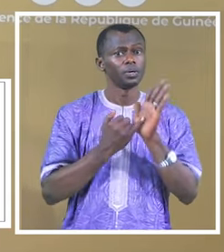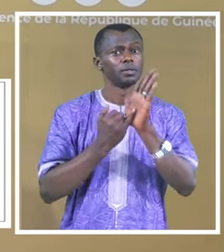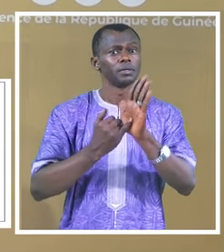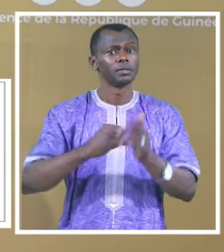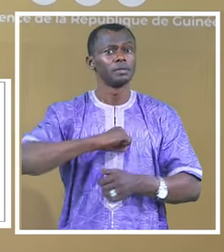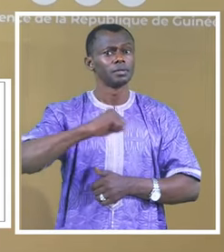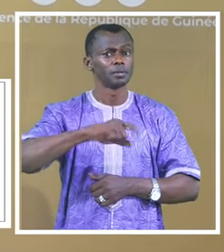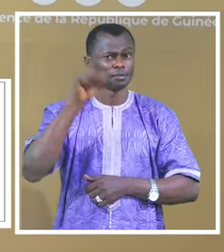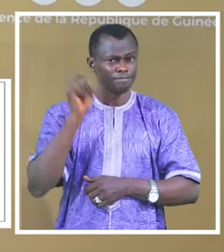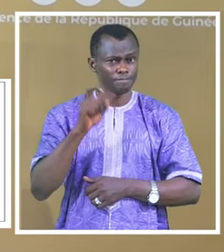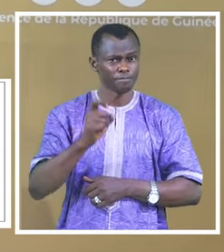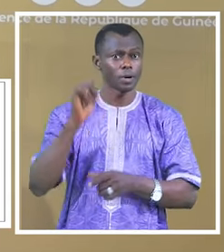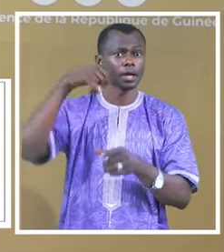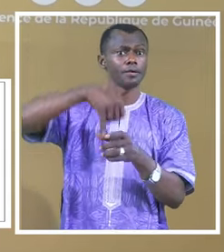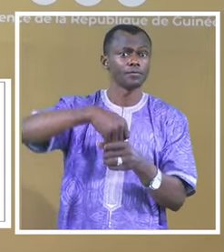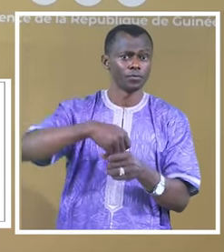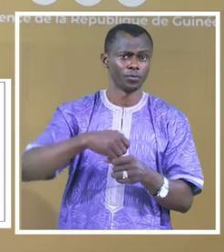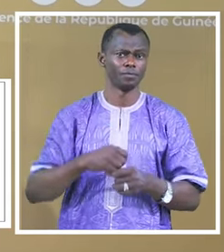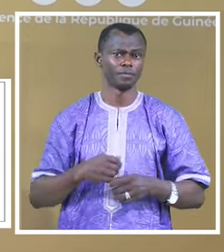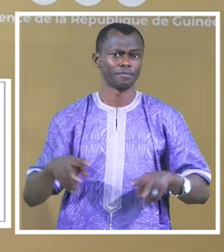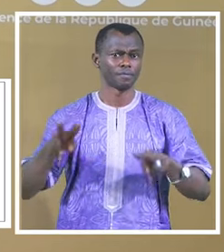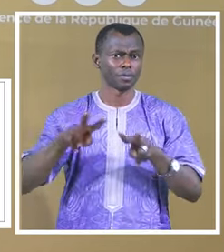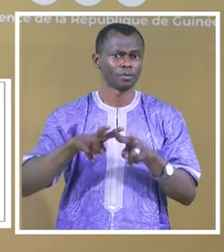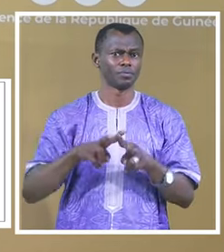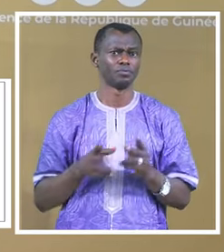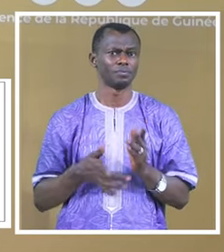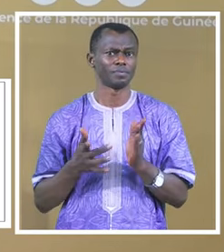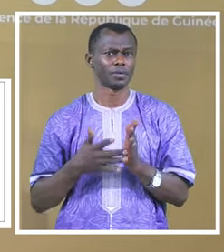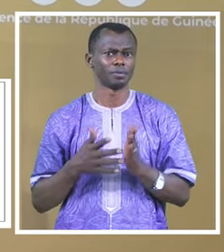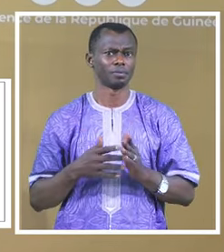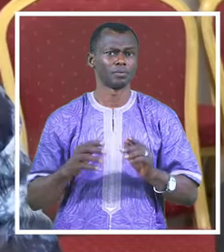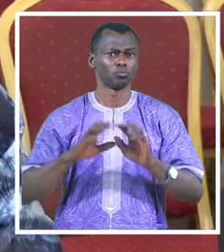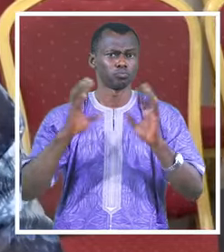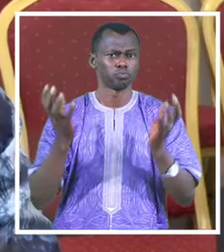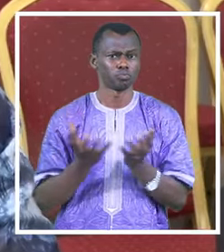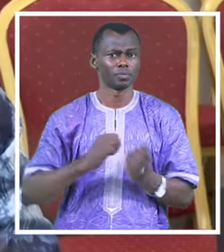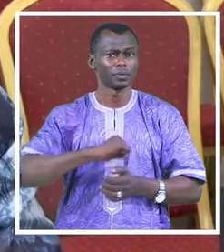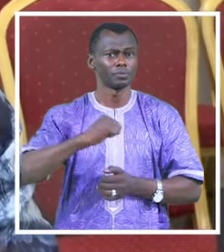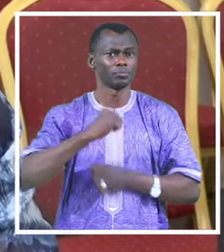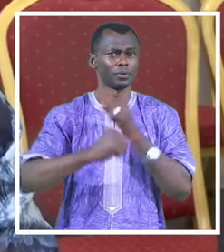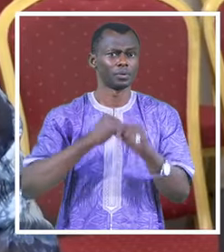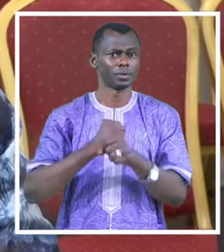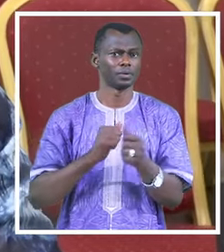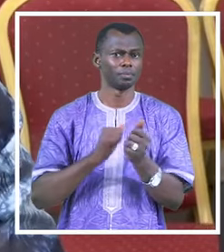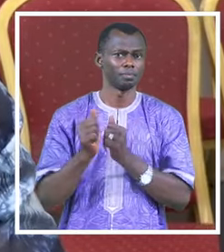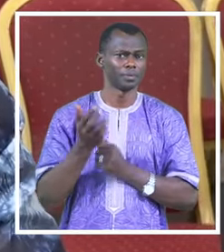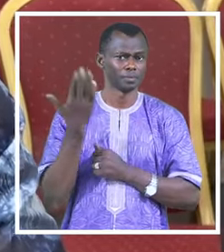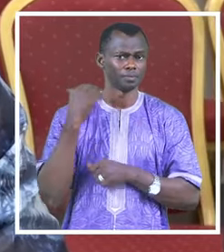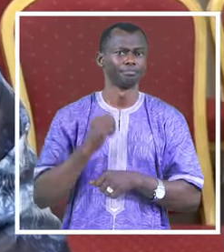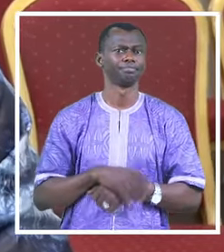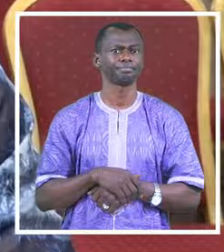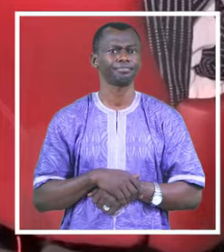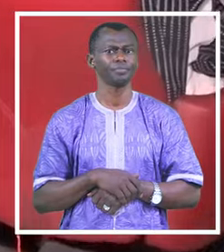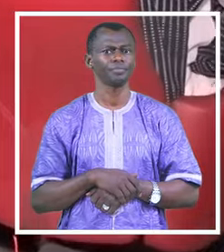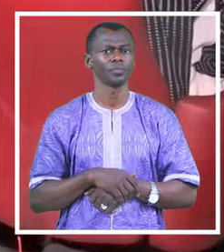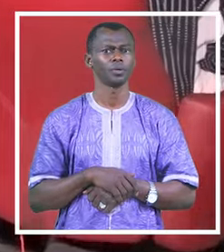passée et celle en cours. Quant au deuxième point relatif à la mise en place d'un chronogramme conjoint